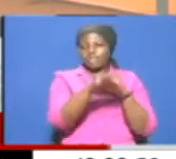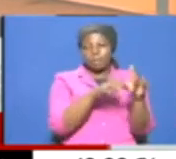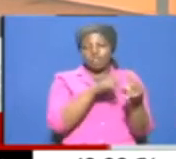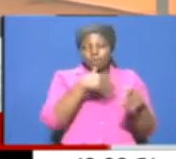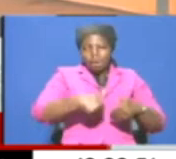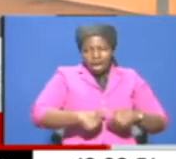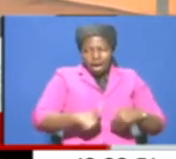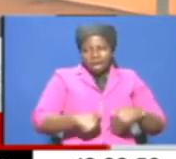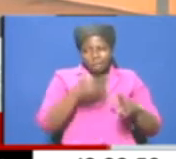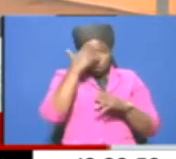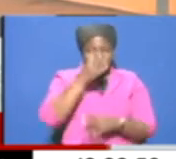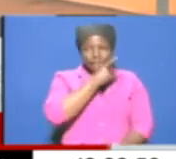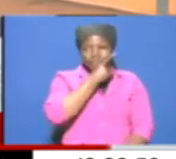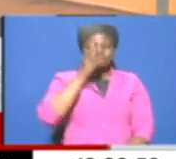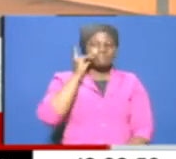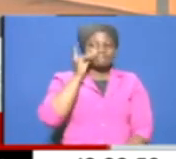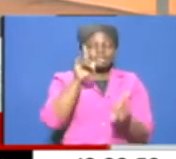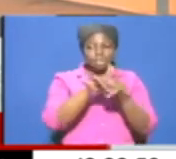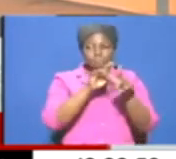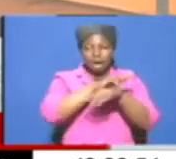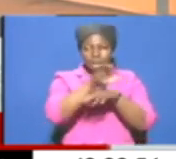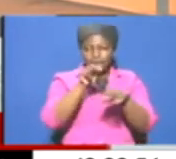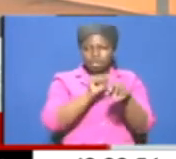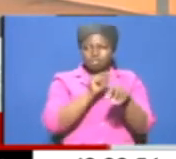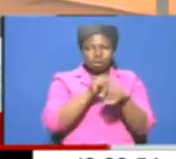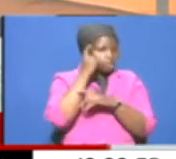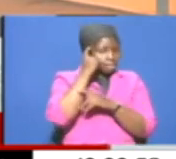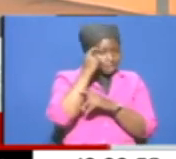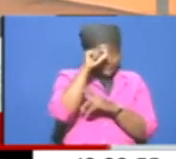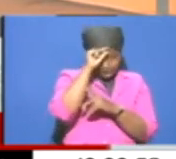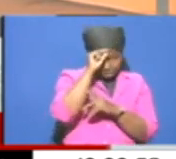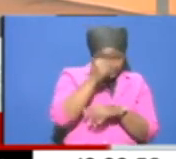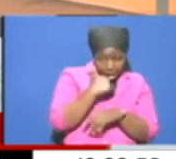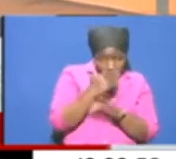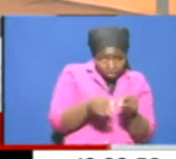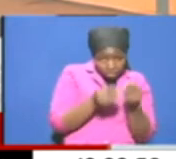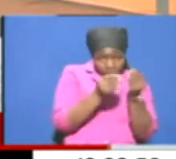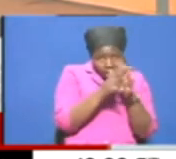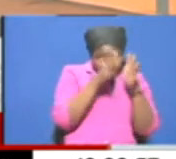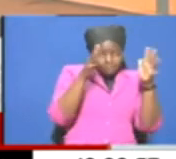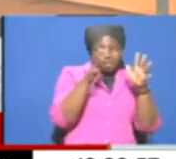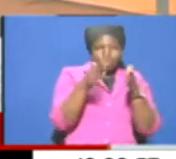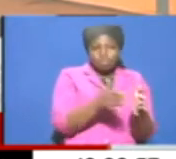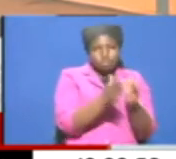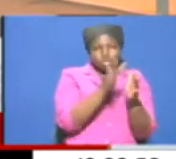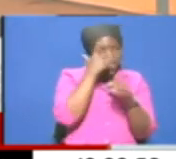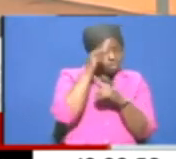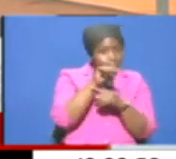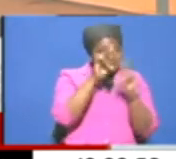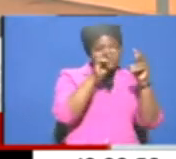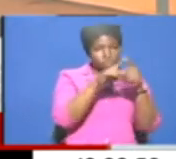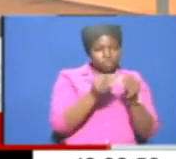na ukame. Kama taifa, unadhani kama serikali imeipa nafasi kubwa sana ili swala la